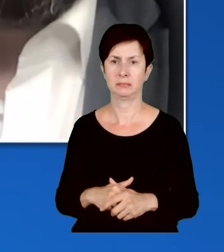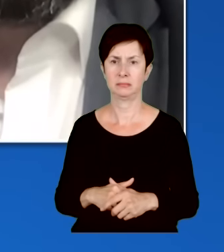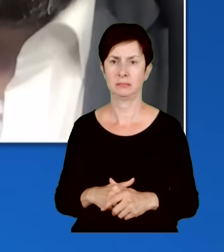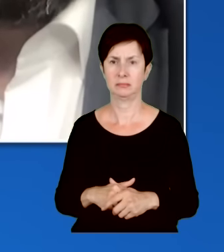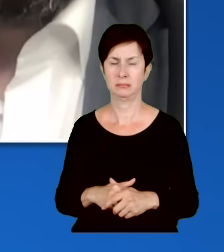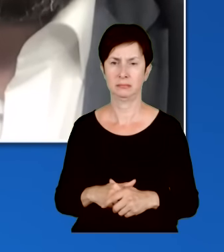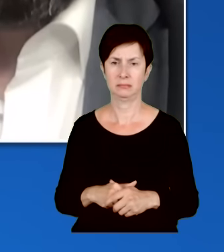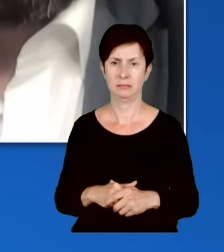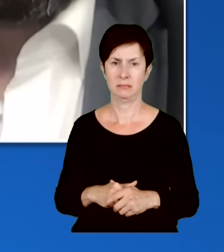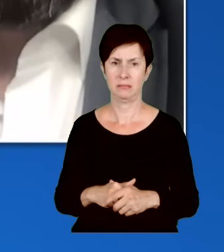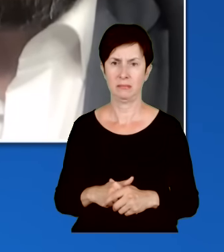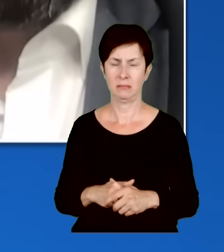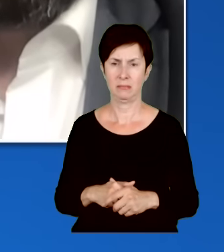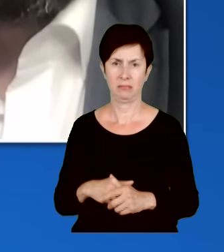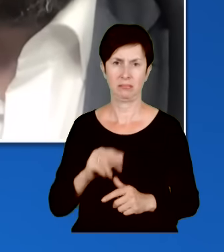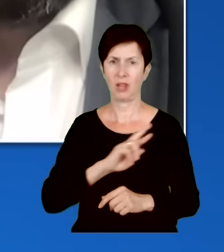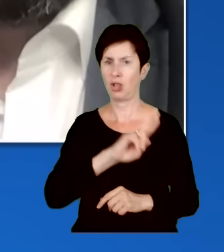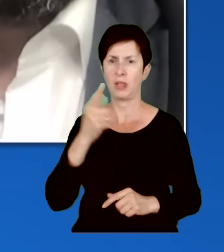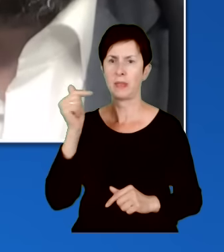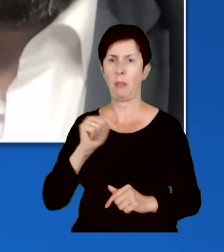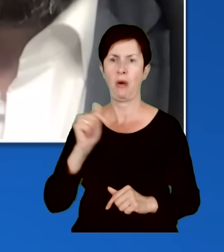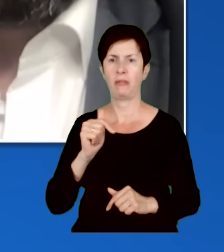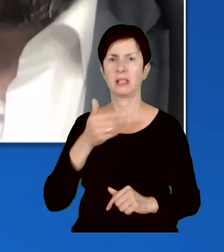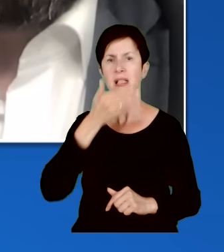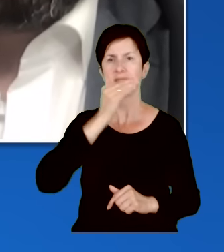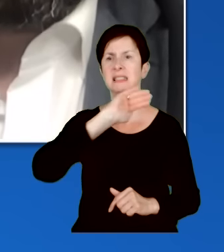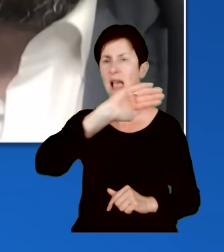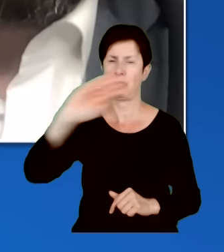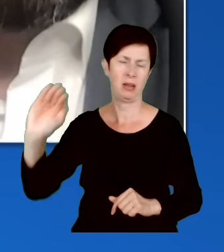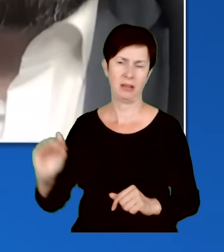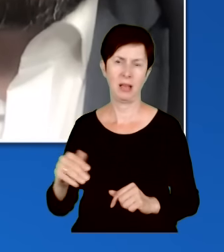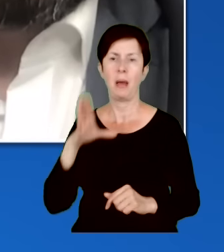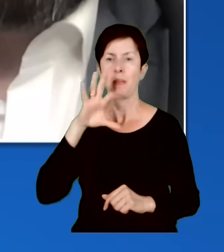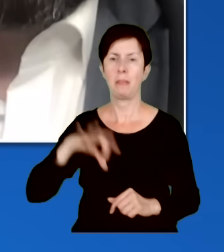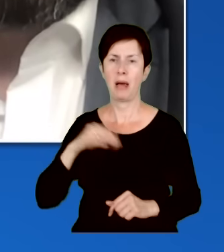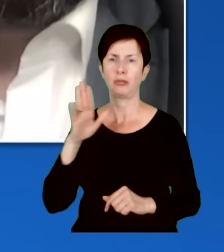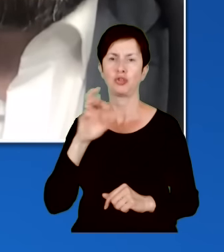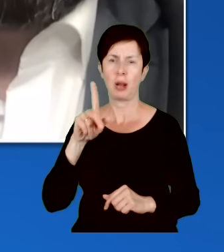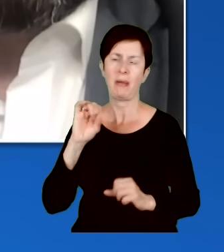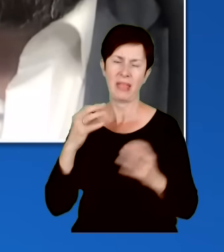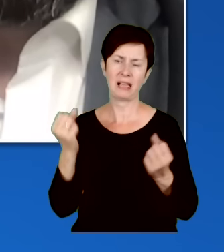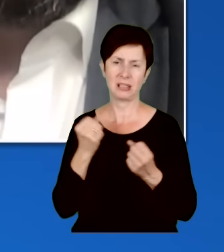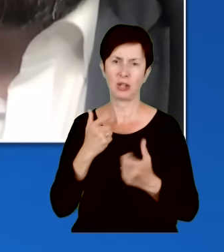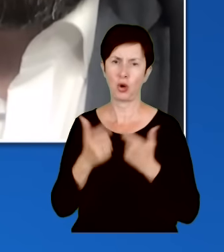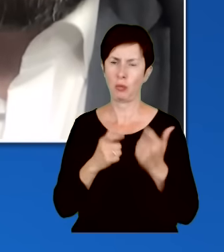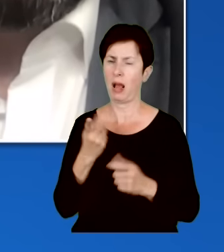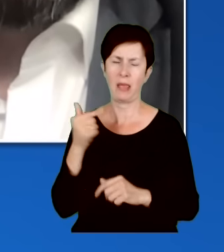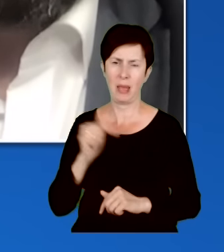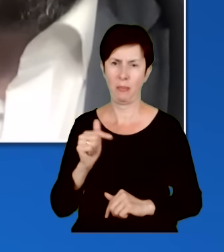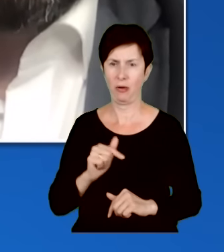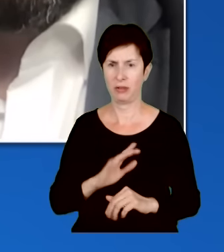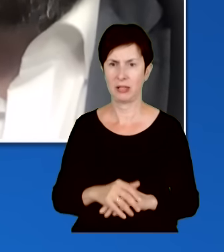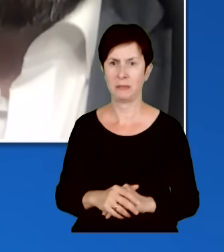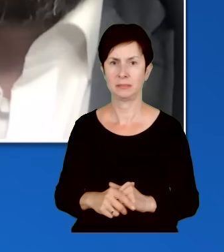powinien ust nikomu zamykać chociaż pan Szczerba oczywiście to próbuje czynić ale niech rzeczywiście ci którzy obserwują